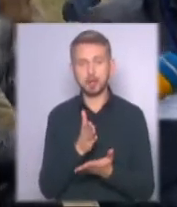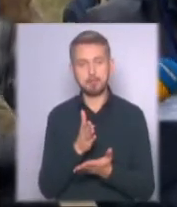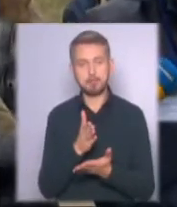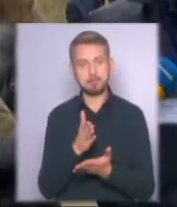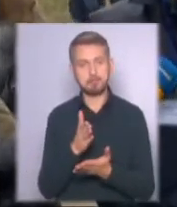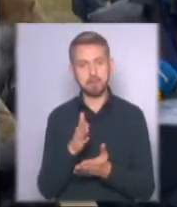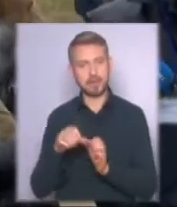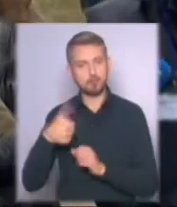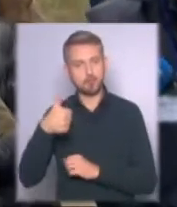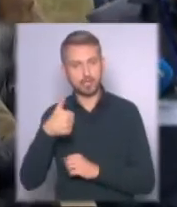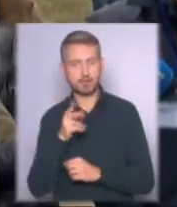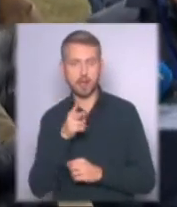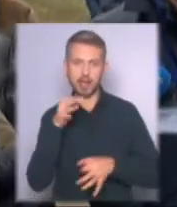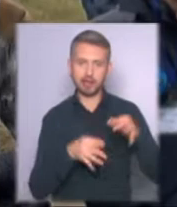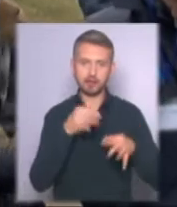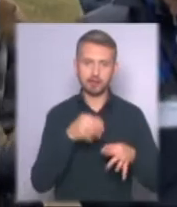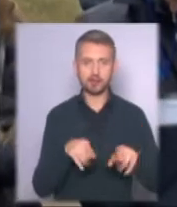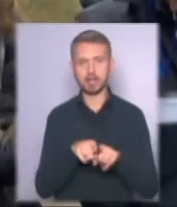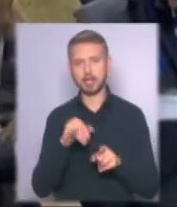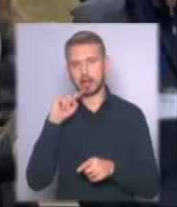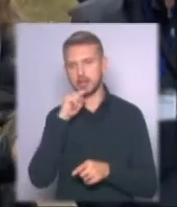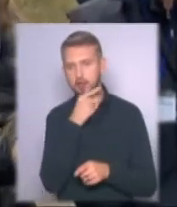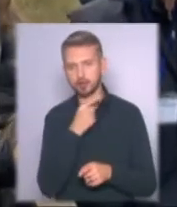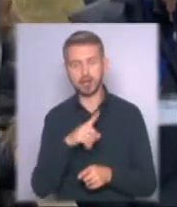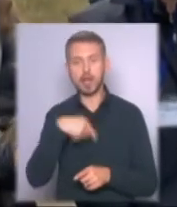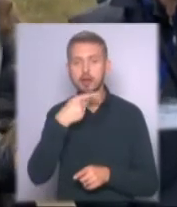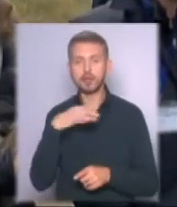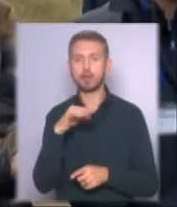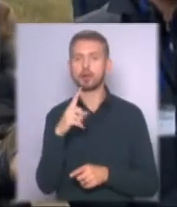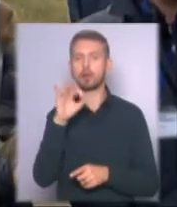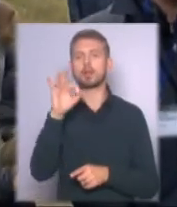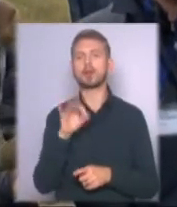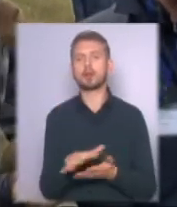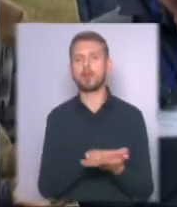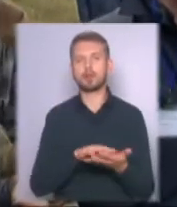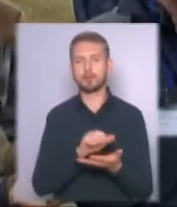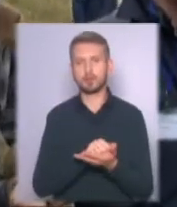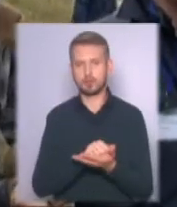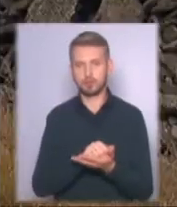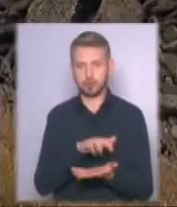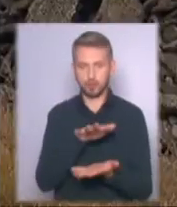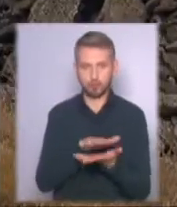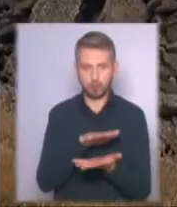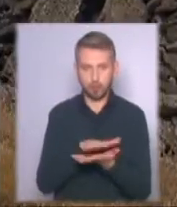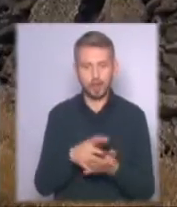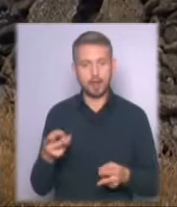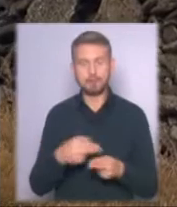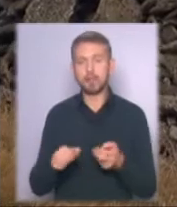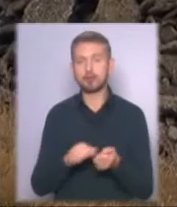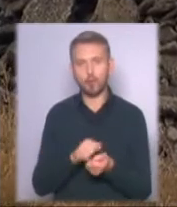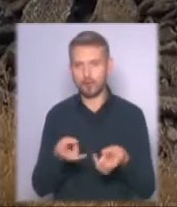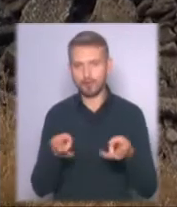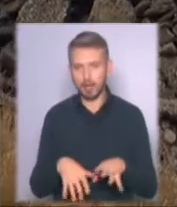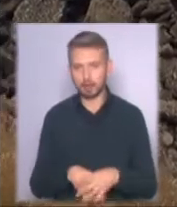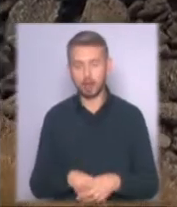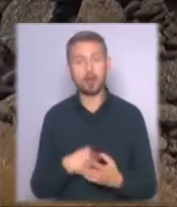как экологические, так и экономические. Речь идет о 100% утилизации лов без какого-либо сухого остатка. До